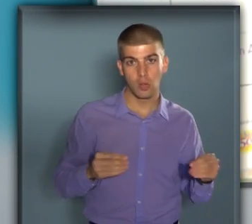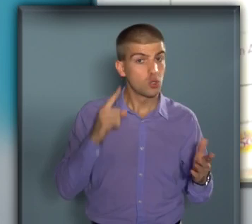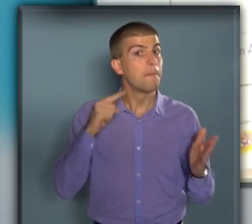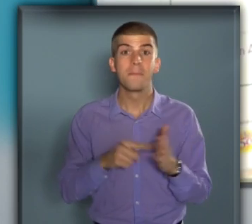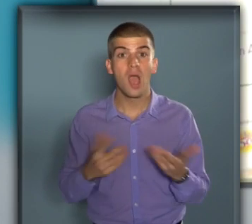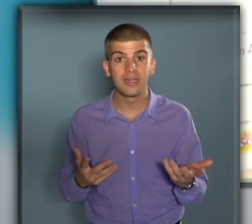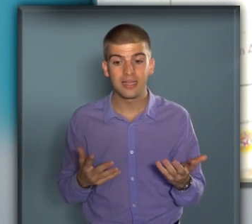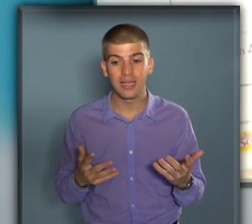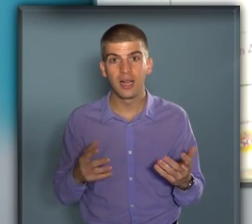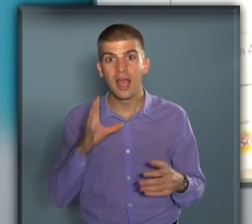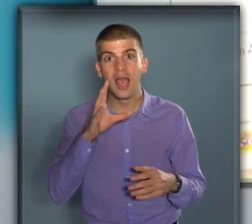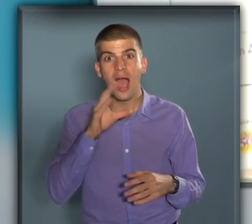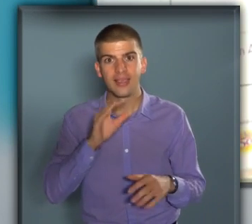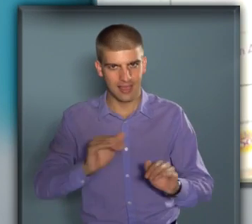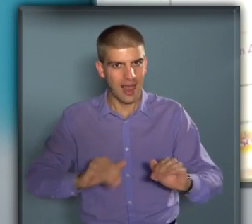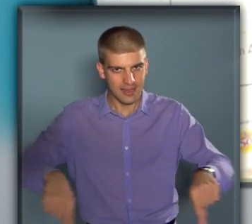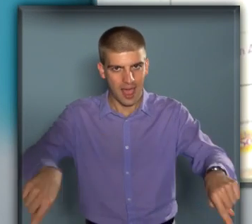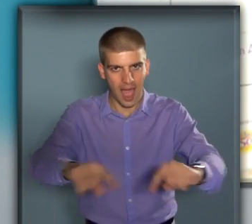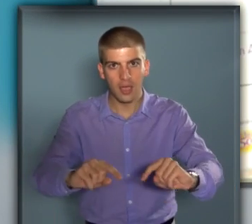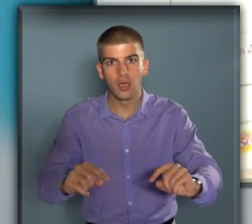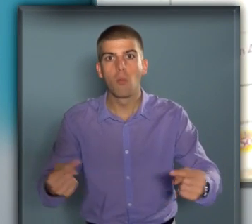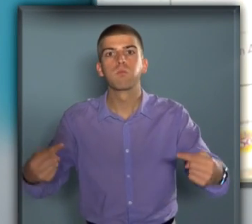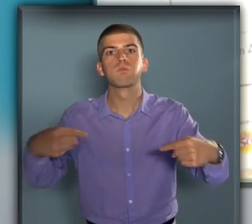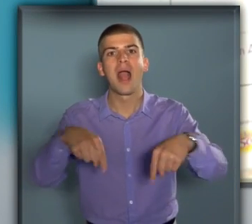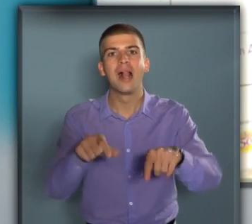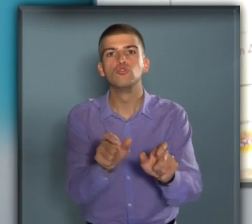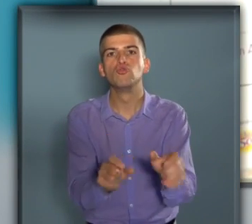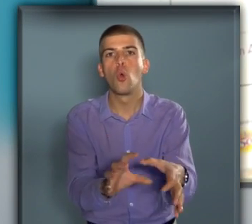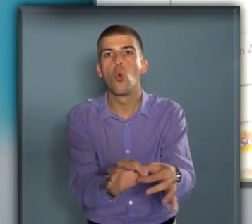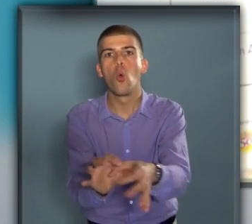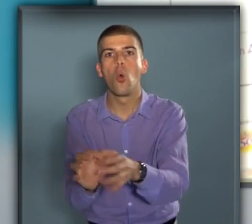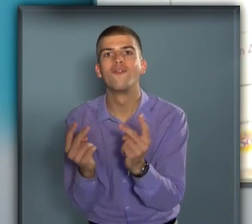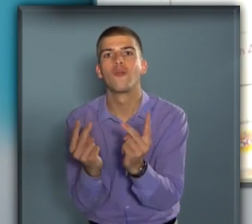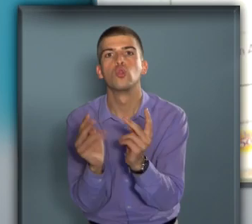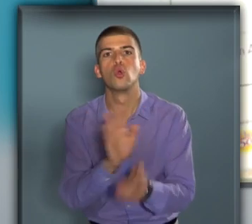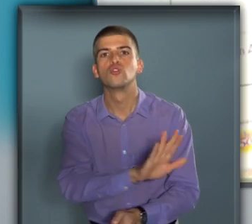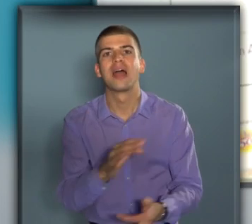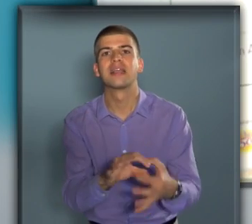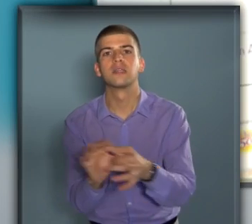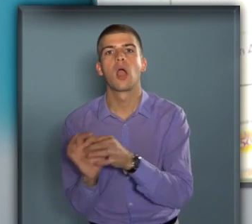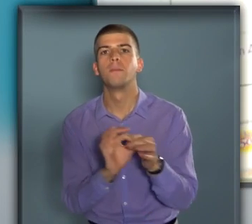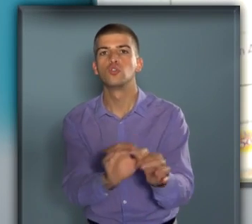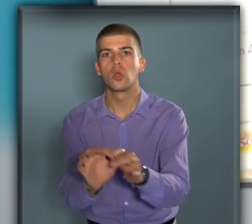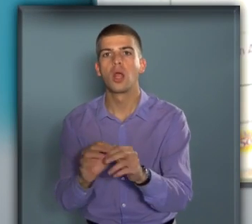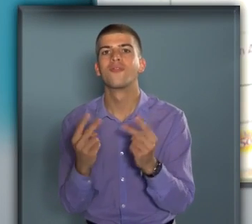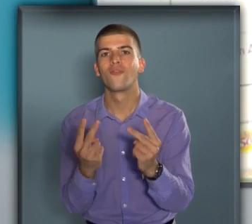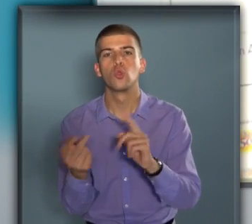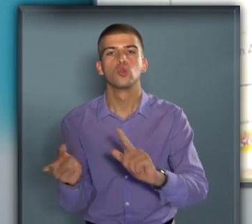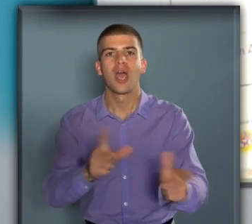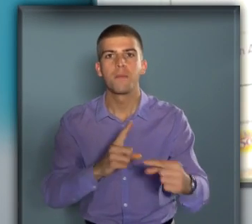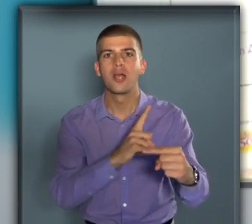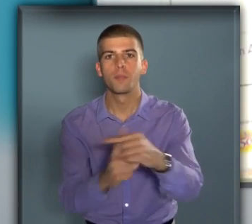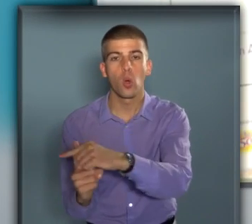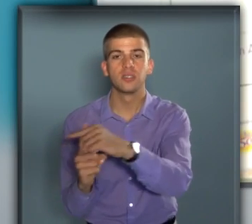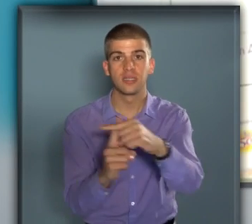is, hogy belsővé váljanak a gyerekben azok az értékek, amit mi a viselkedésről, az egymáshoz való